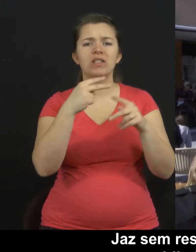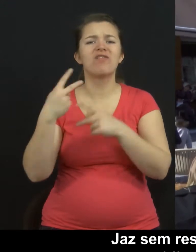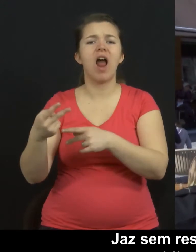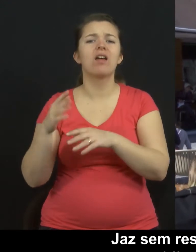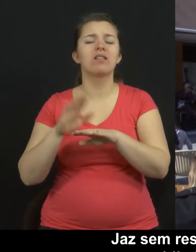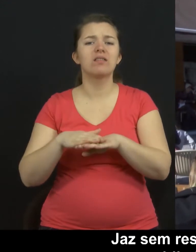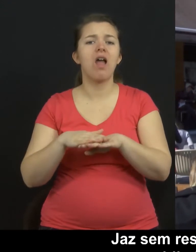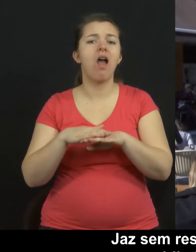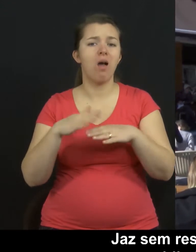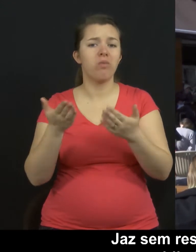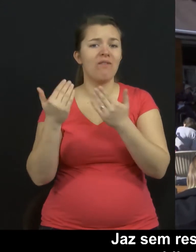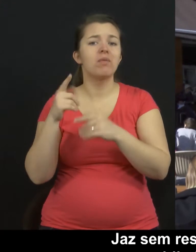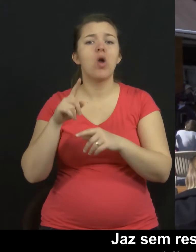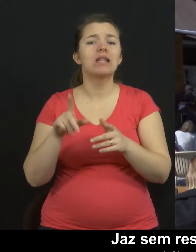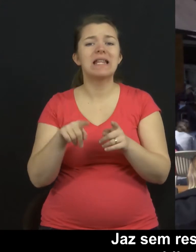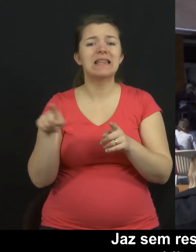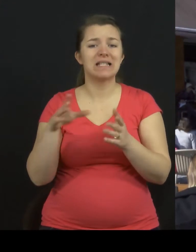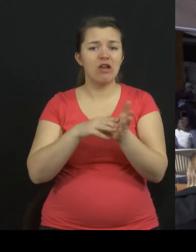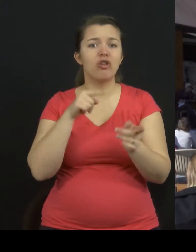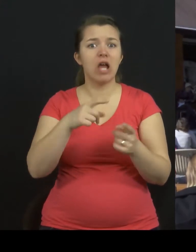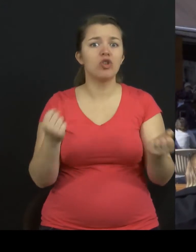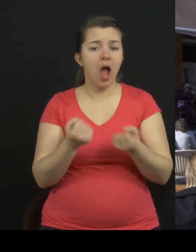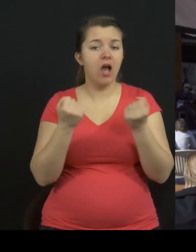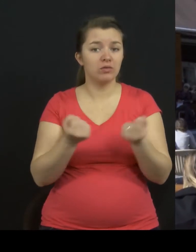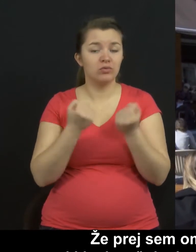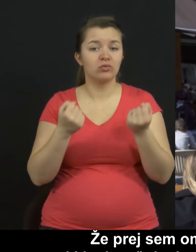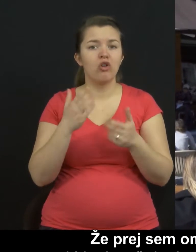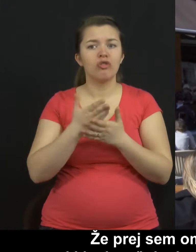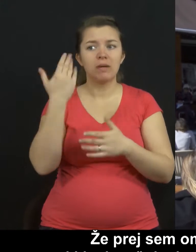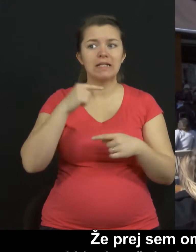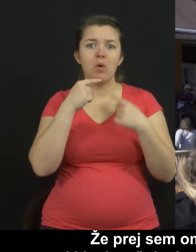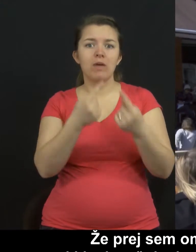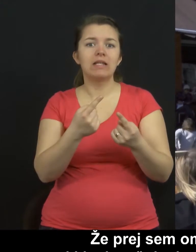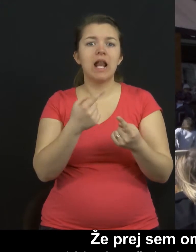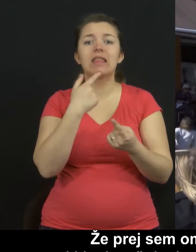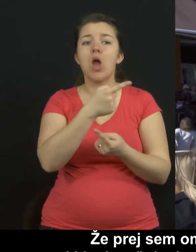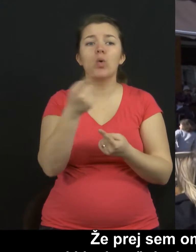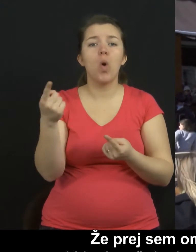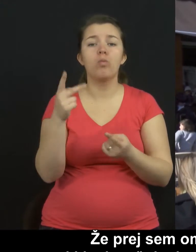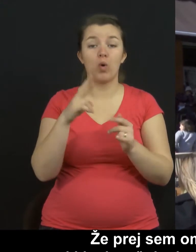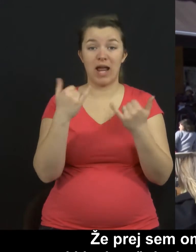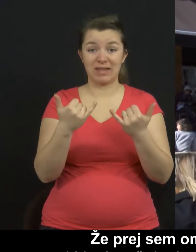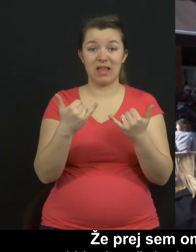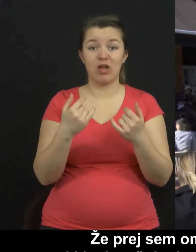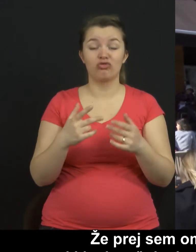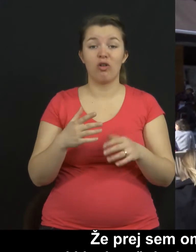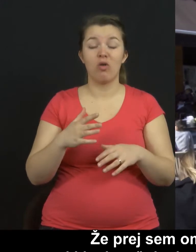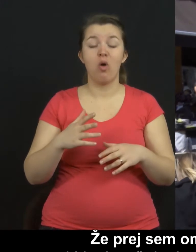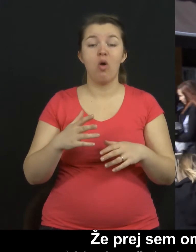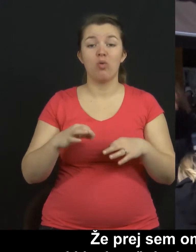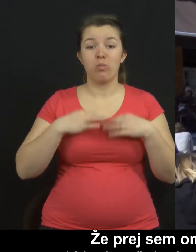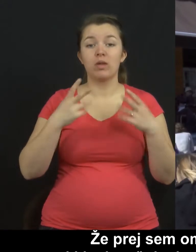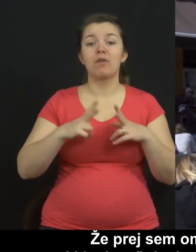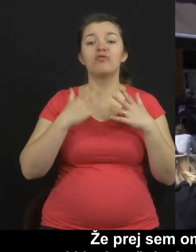so se odzvali po vabilu in začeli tako akcijo. Že prej sem omenila, da mogoče nekomu, ki